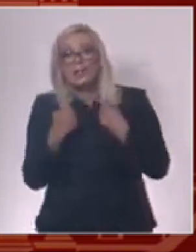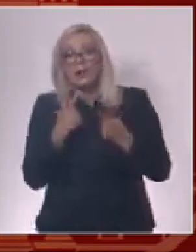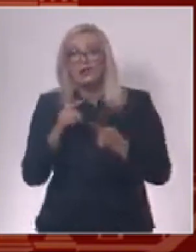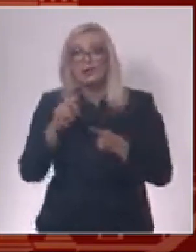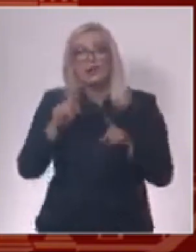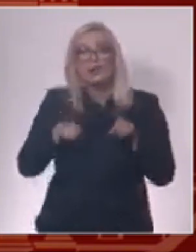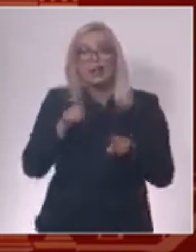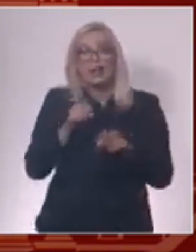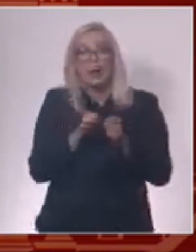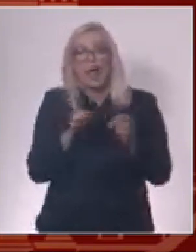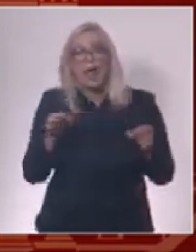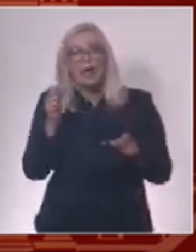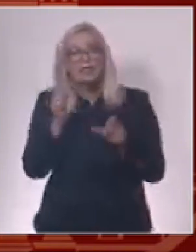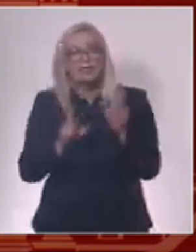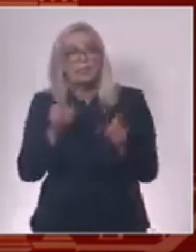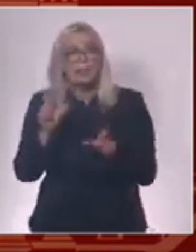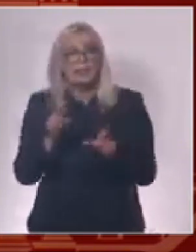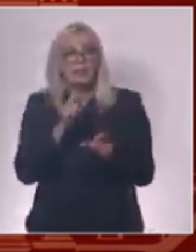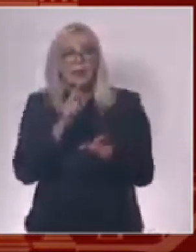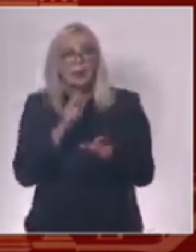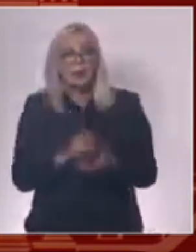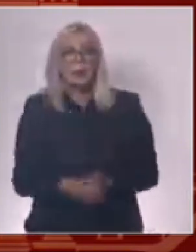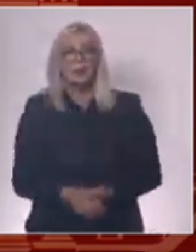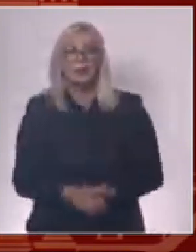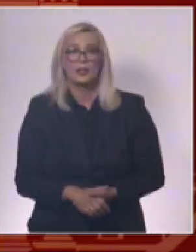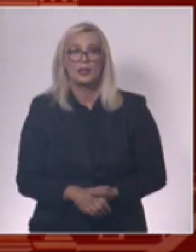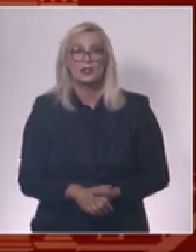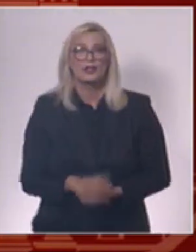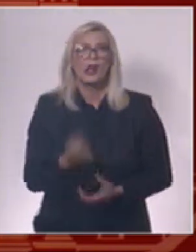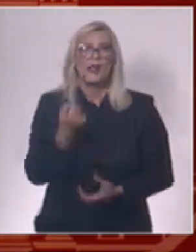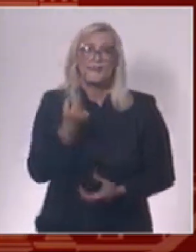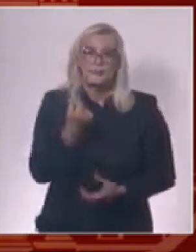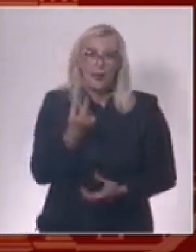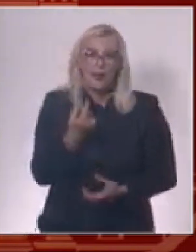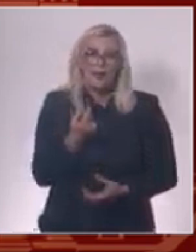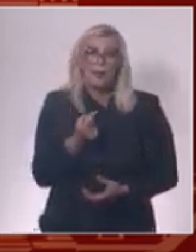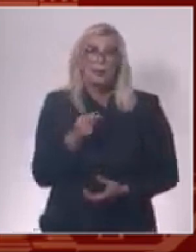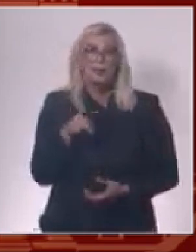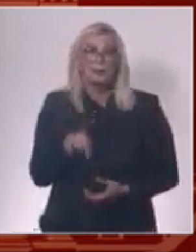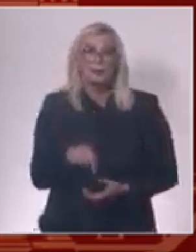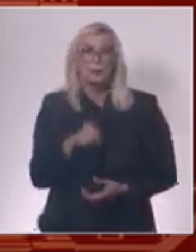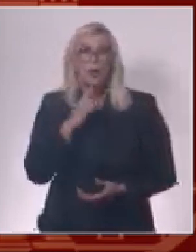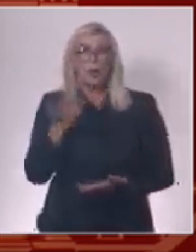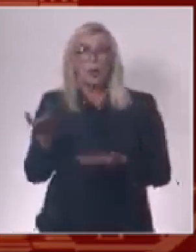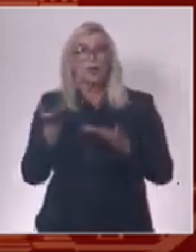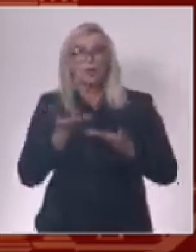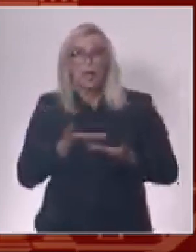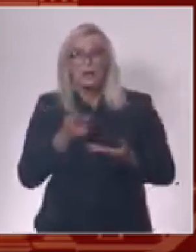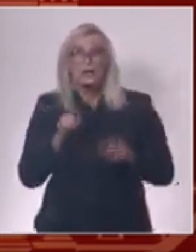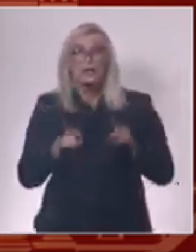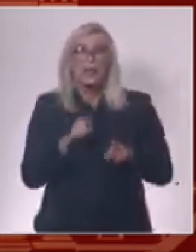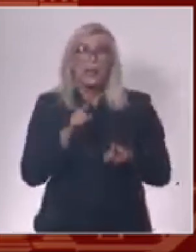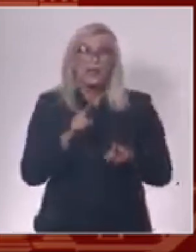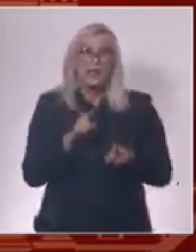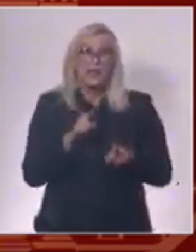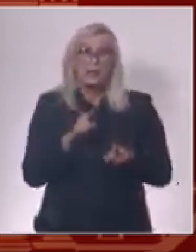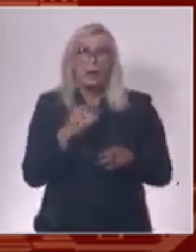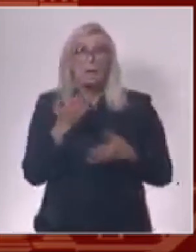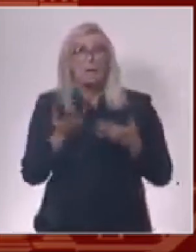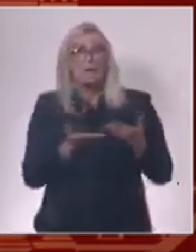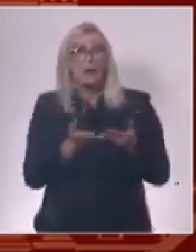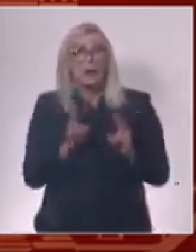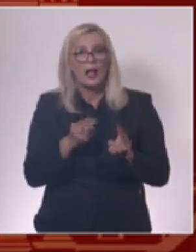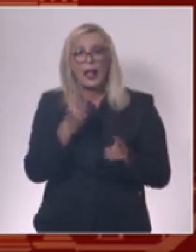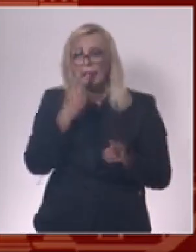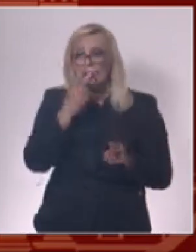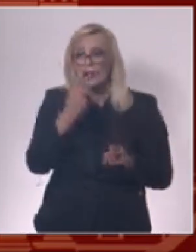определени експерти кои што замоља на истината се малкумина, неколкумина кои што доставиа некаков свој поглед за